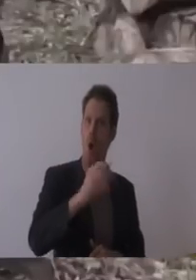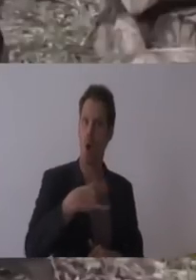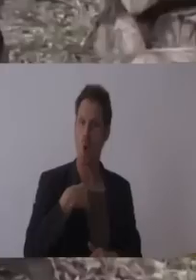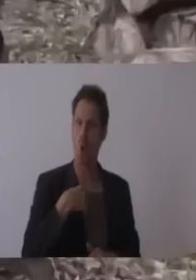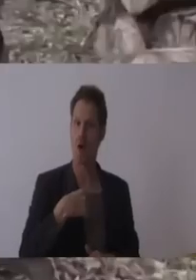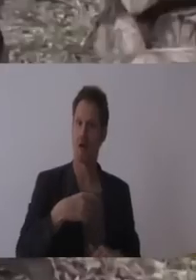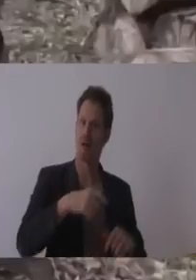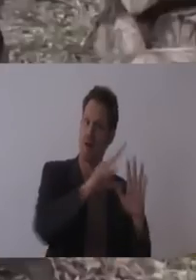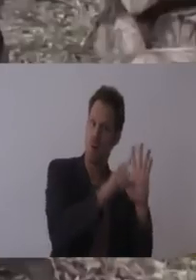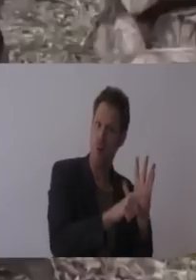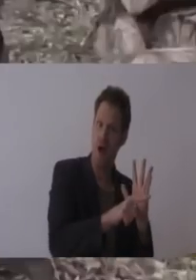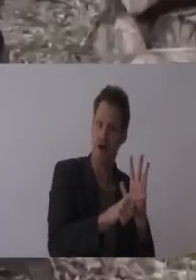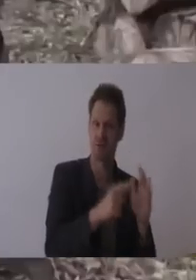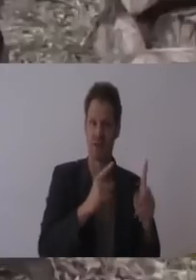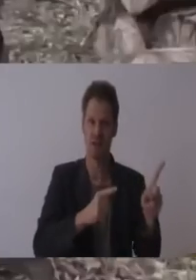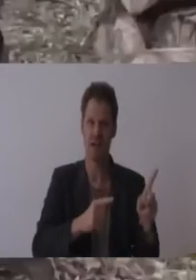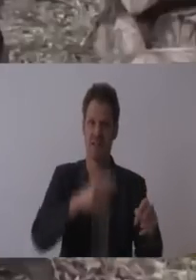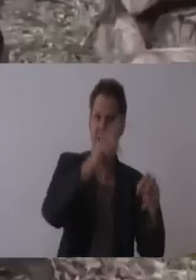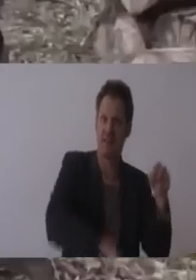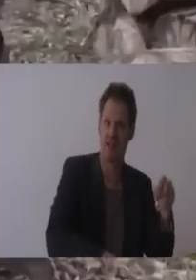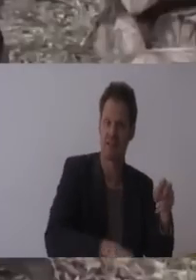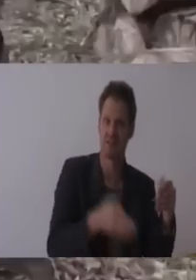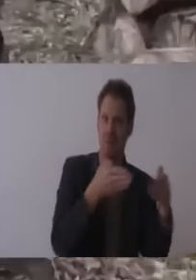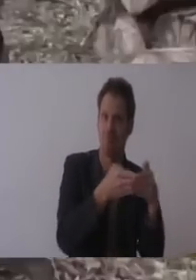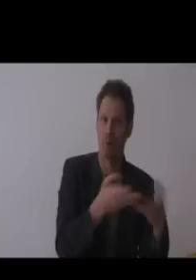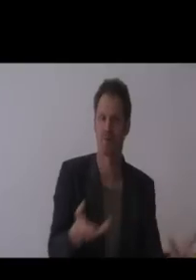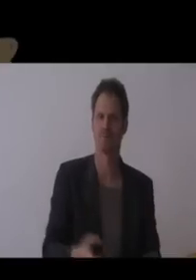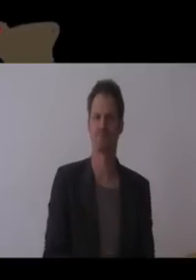Borloo, qui fait de l'obstruction à la chasse un délit.